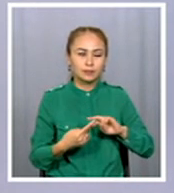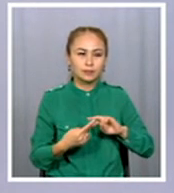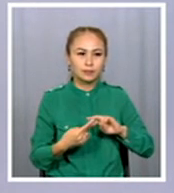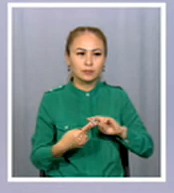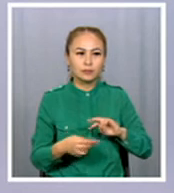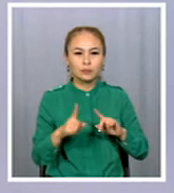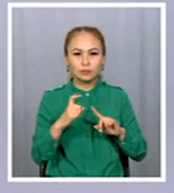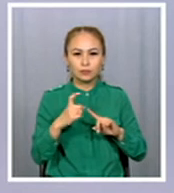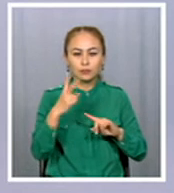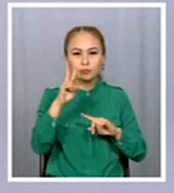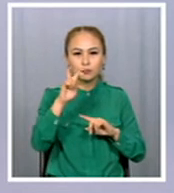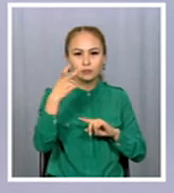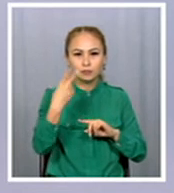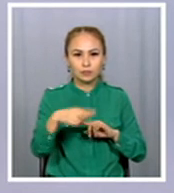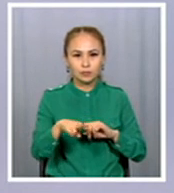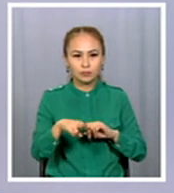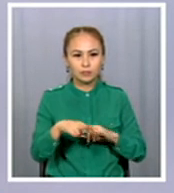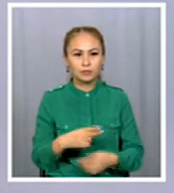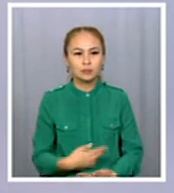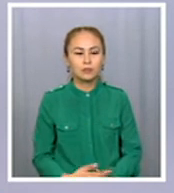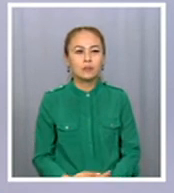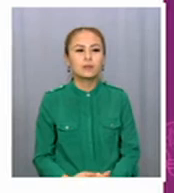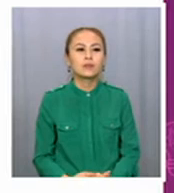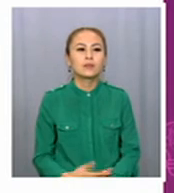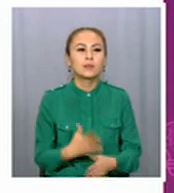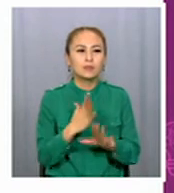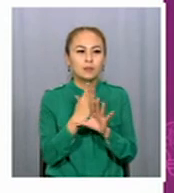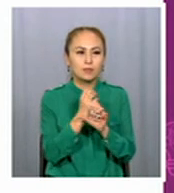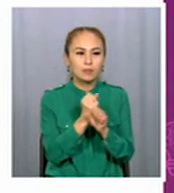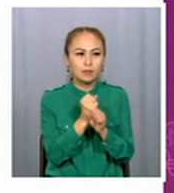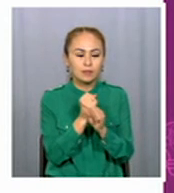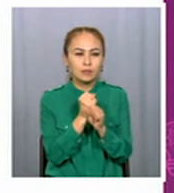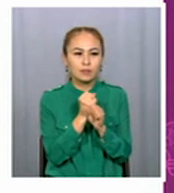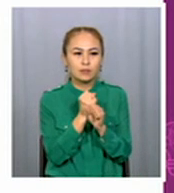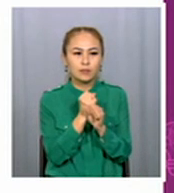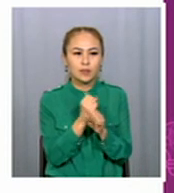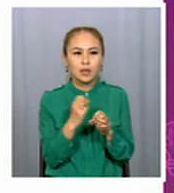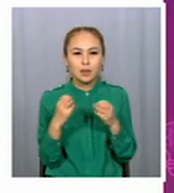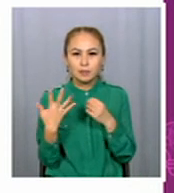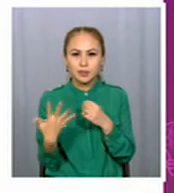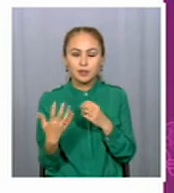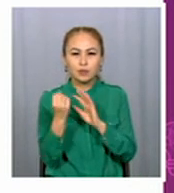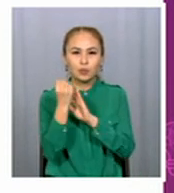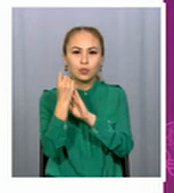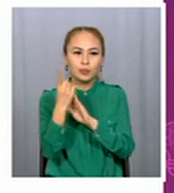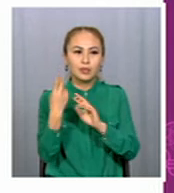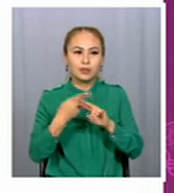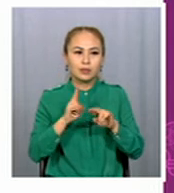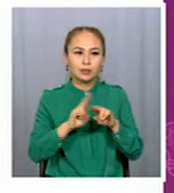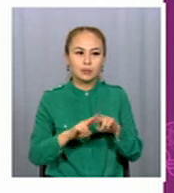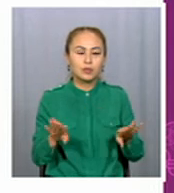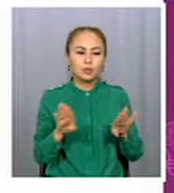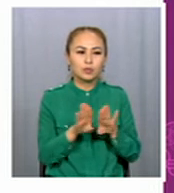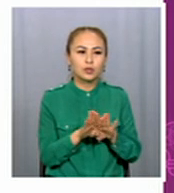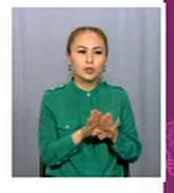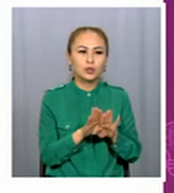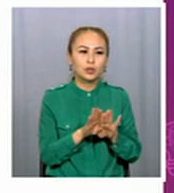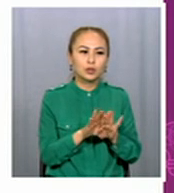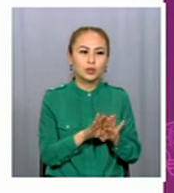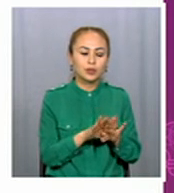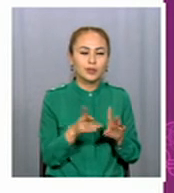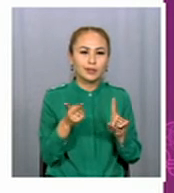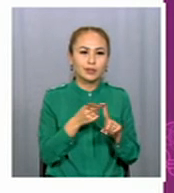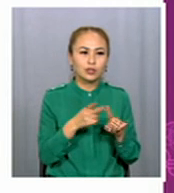100-ден 220 қысқартамыз, иә? Сонда балалар 5-тен 11 деген бұрыс бөлшек шығады. Ал енді екінші